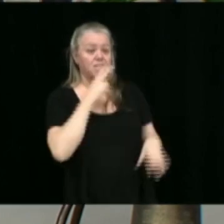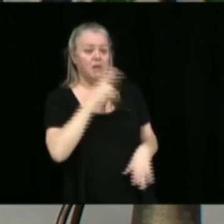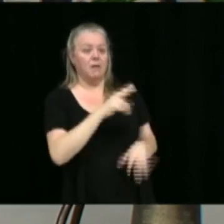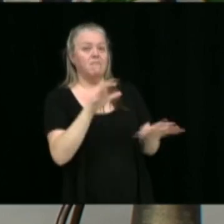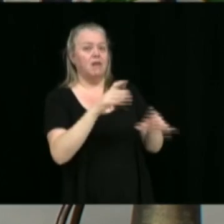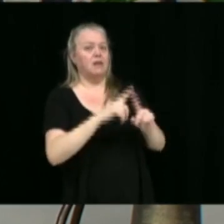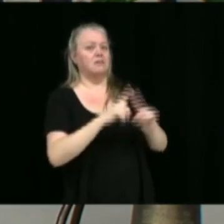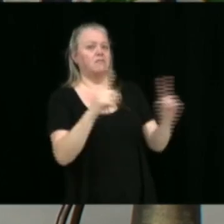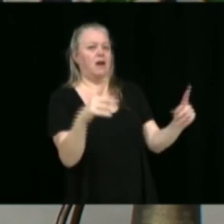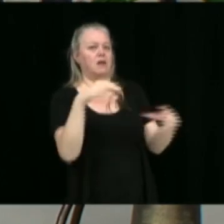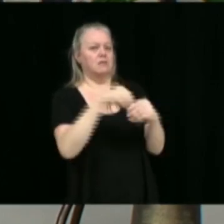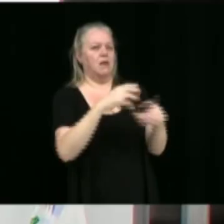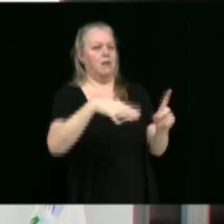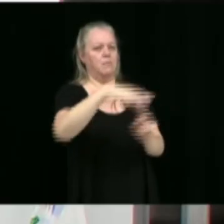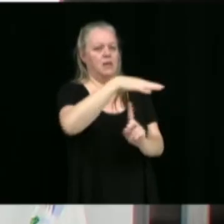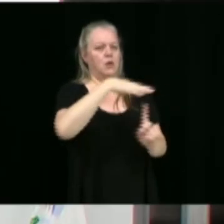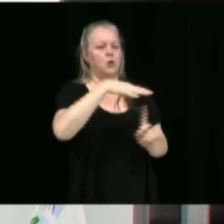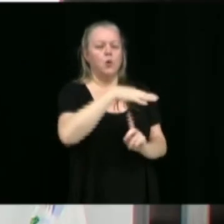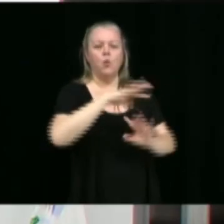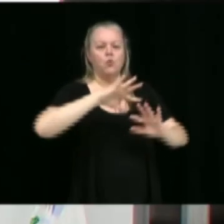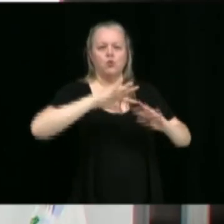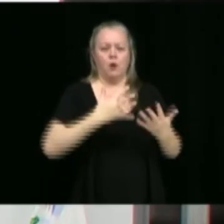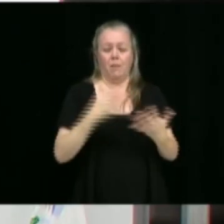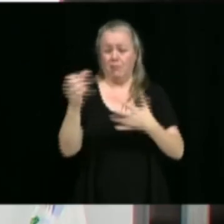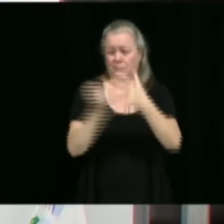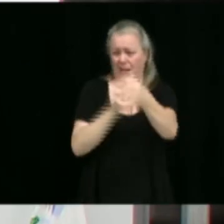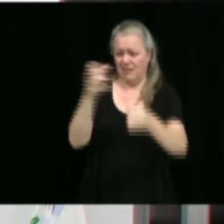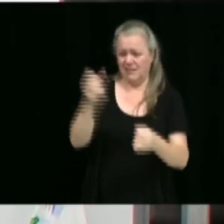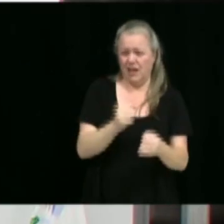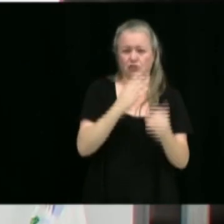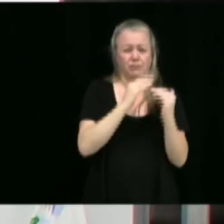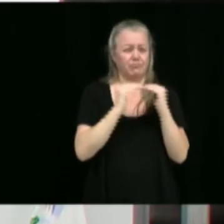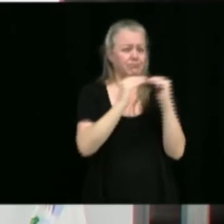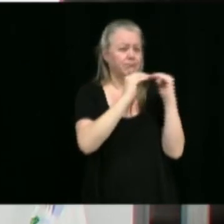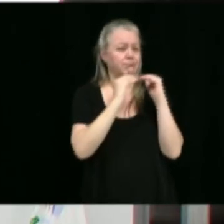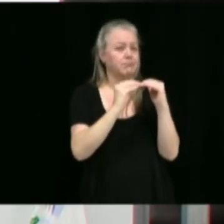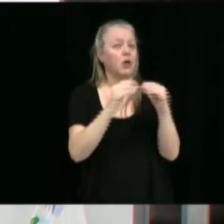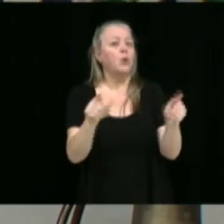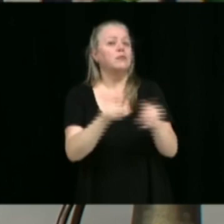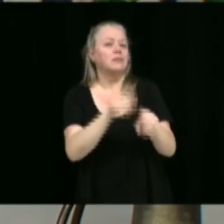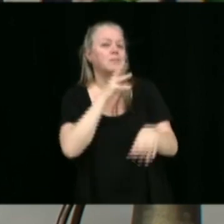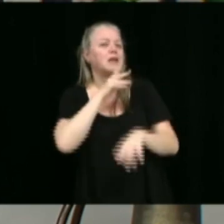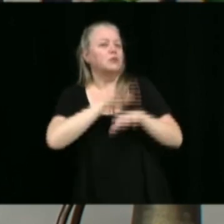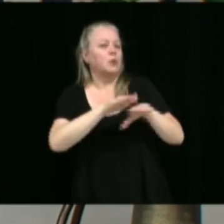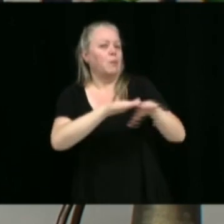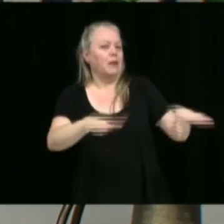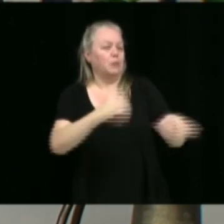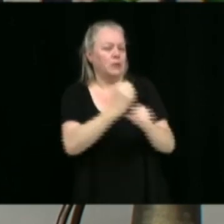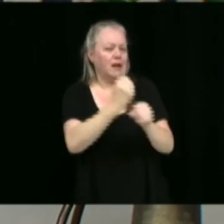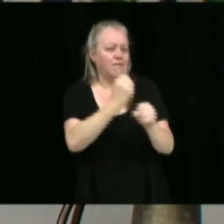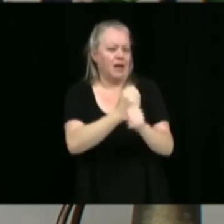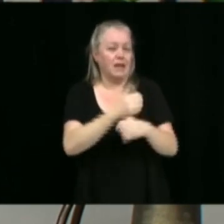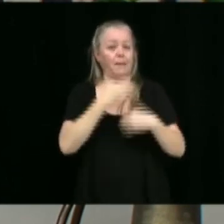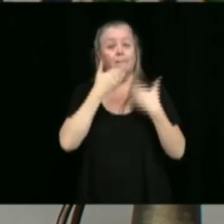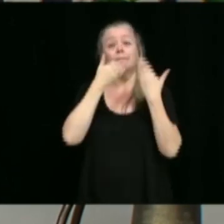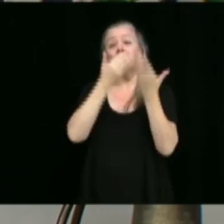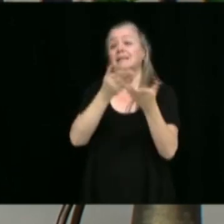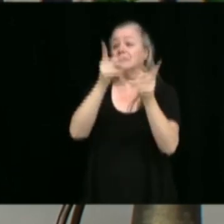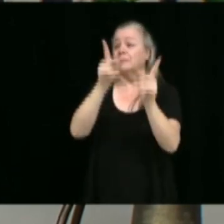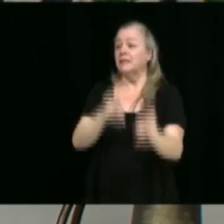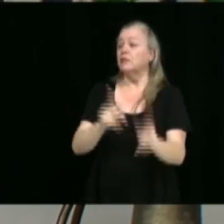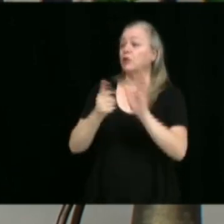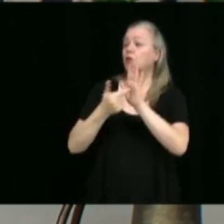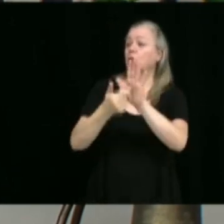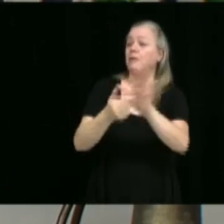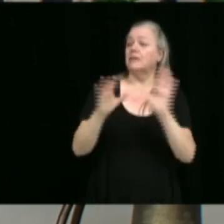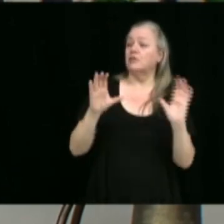leur employabilité inclusive et par les plateaux de travail. Alors, félicitations et merci de la personne qui représente la Chambre de